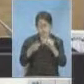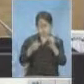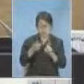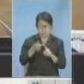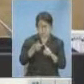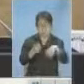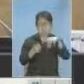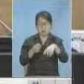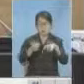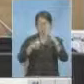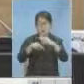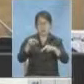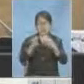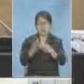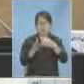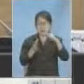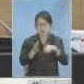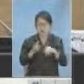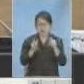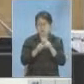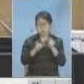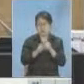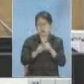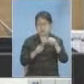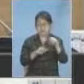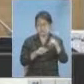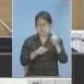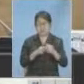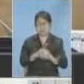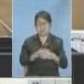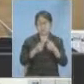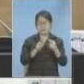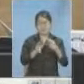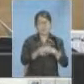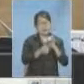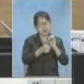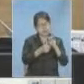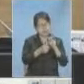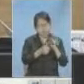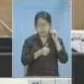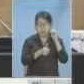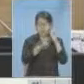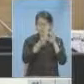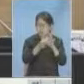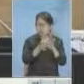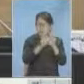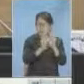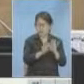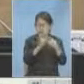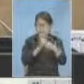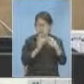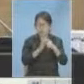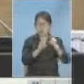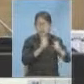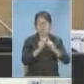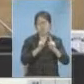การกรมการปกครองก่อนประเด็นของท่านเนี่ยตัดก่อนนะครับไอ้ข้อแนะนำข้อห่วงใยข้อสังเกตท่านเนี่ยเดี๋ยวค่อยว่ากัน